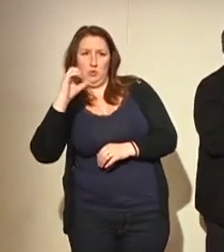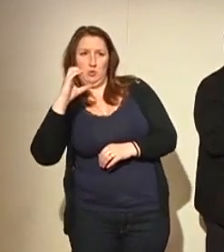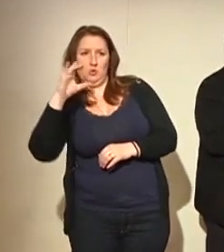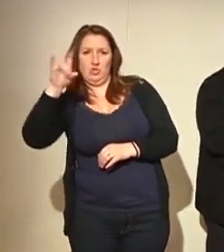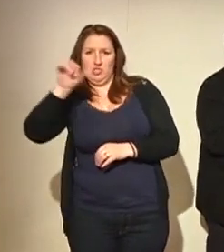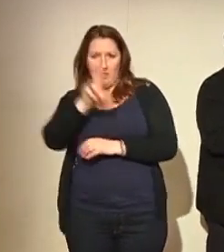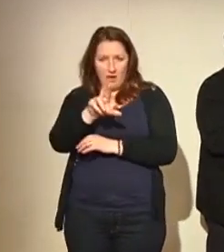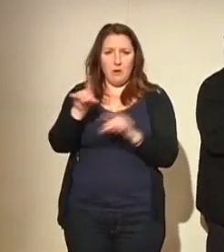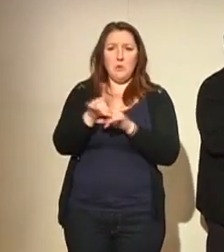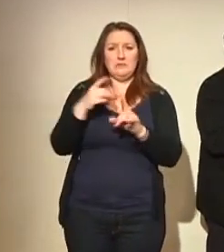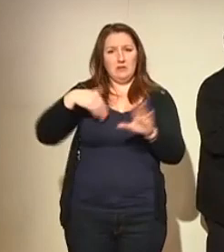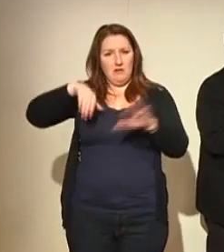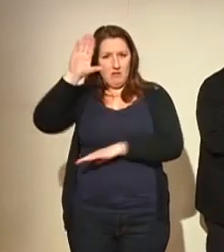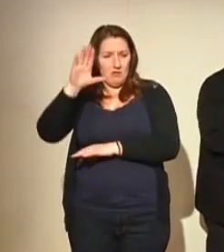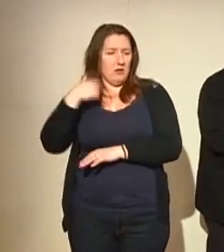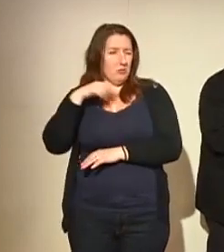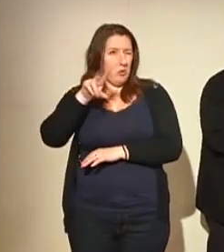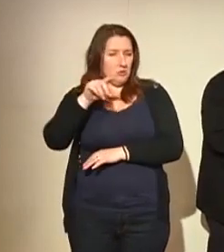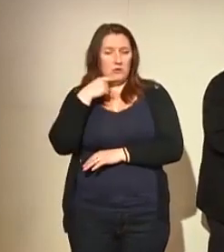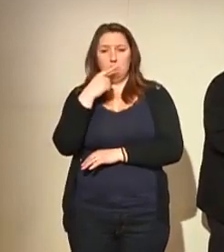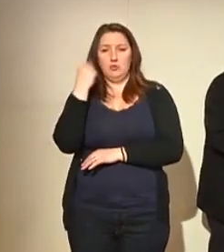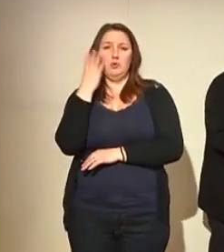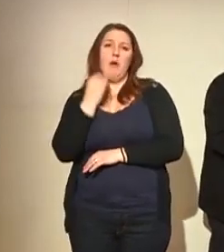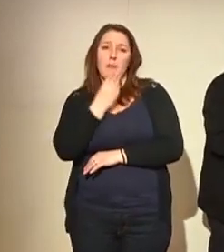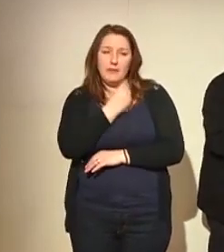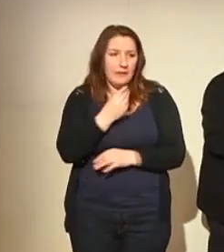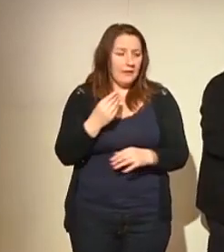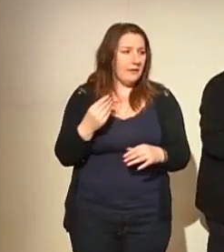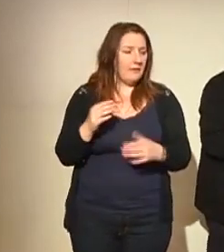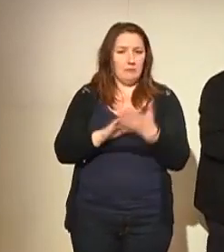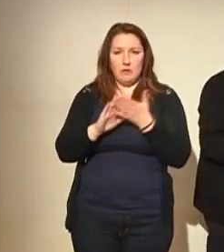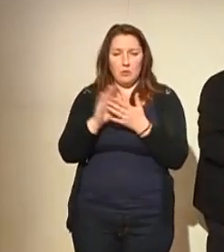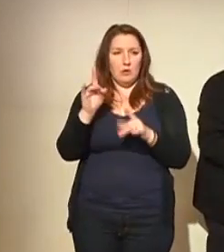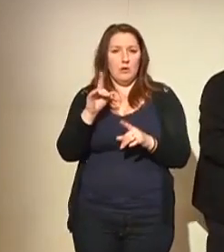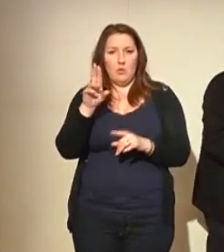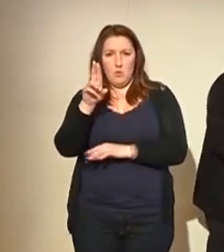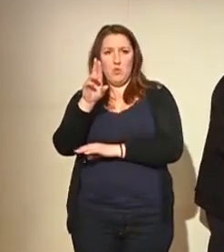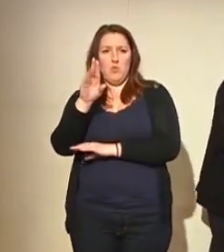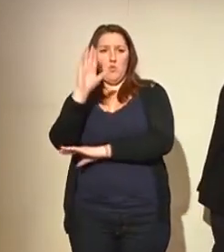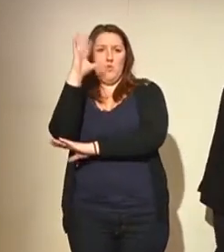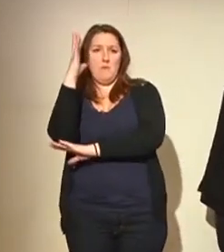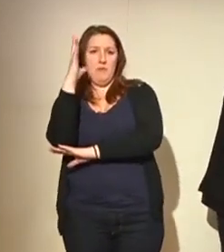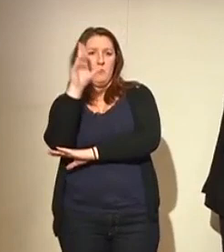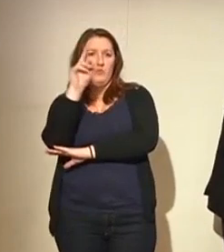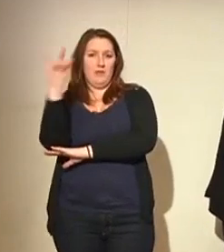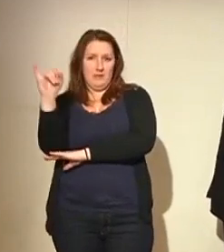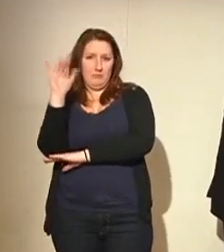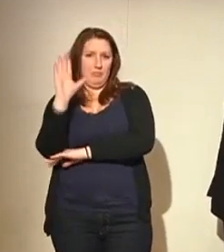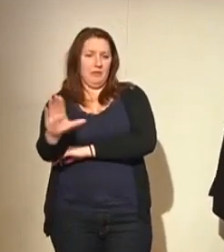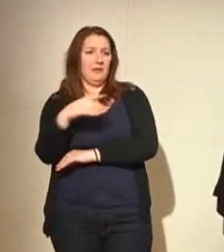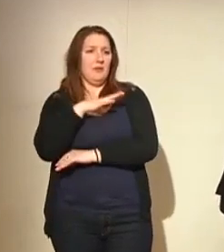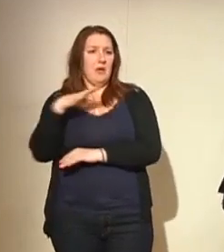candidat numéro 30 monsieur Vincent Barbier pardon pour l'umpudi et Monsieur